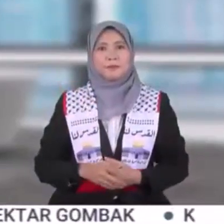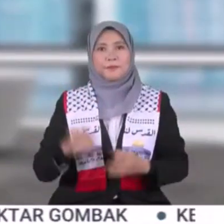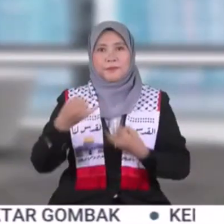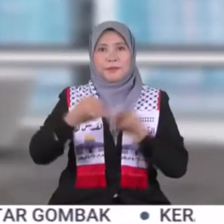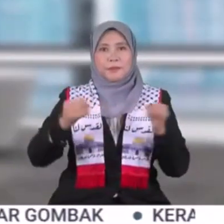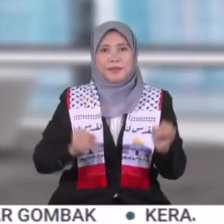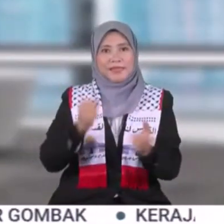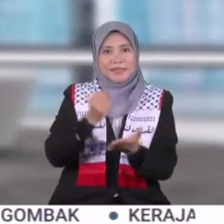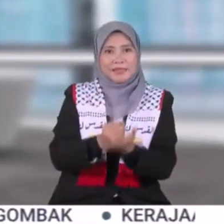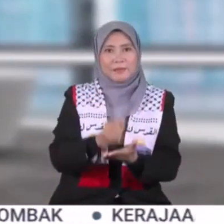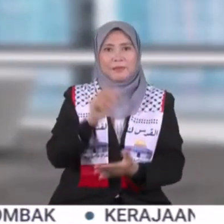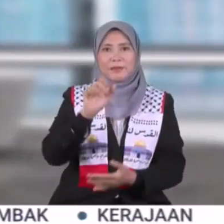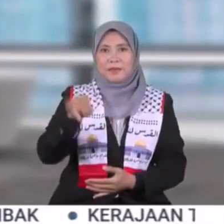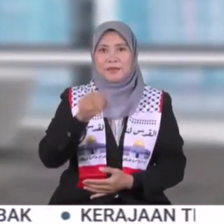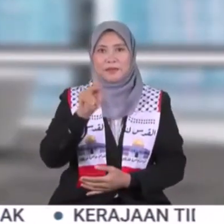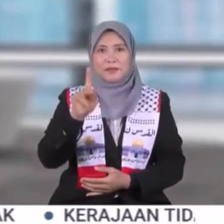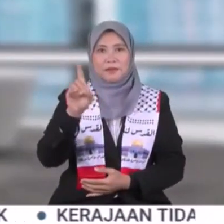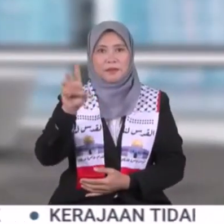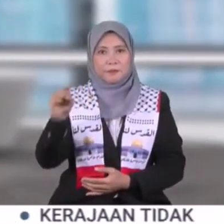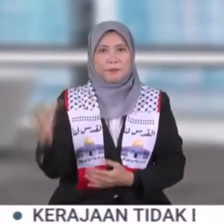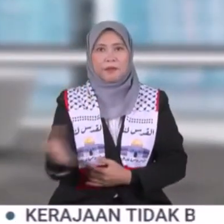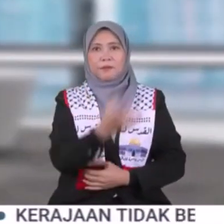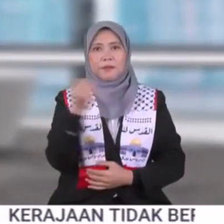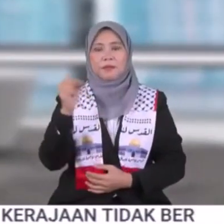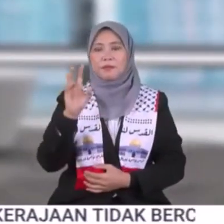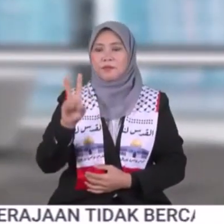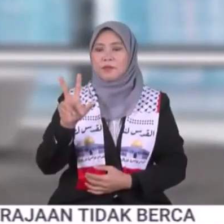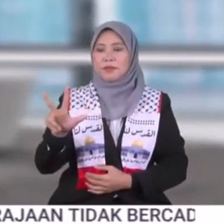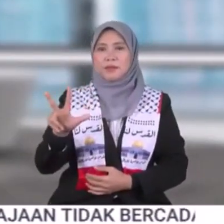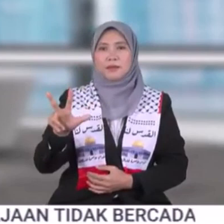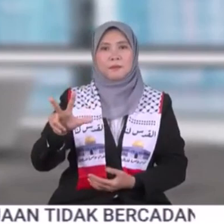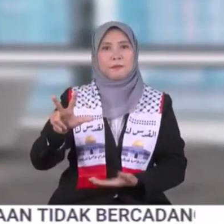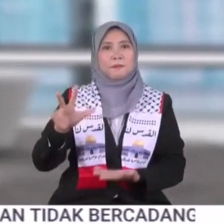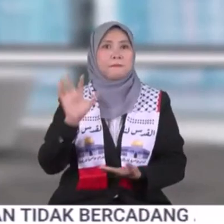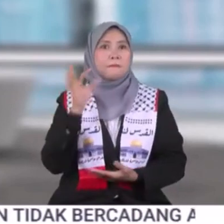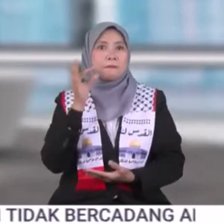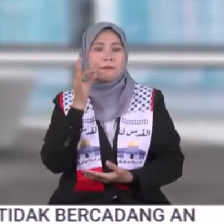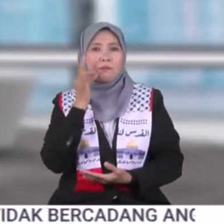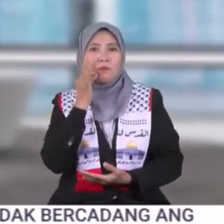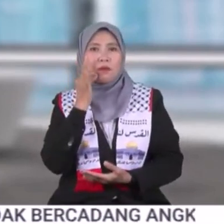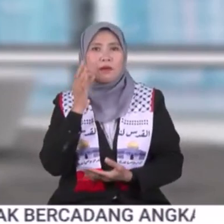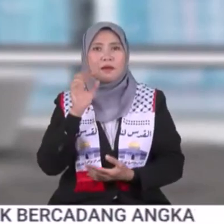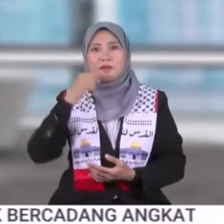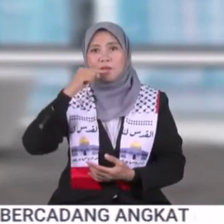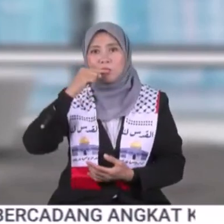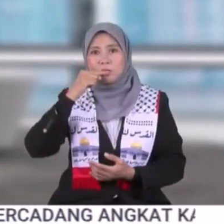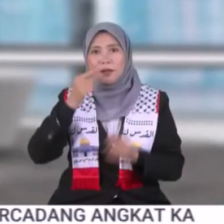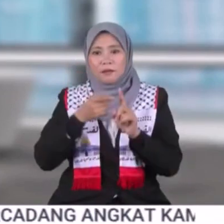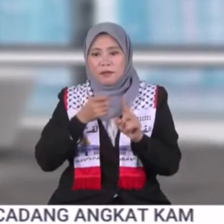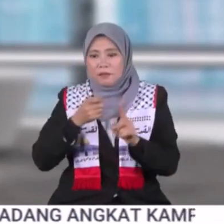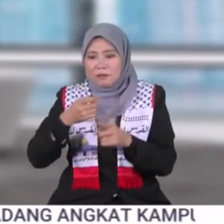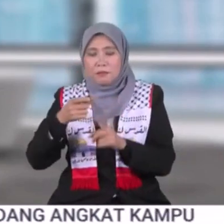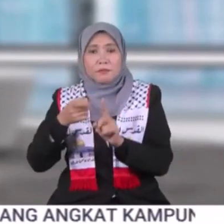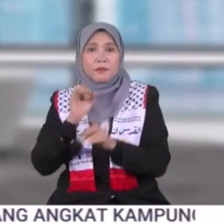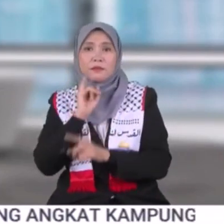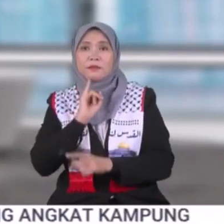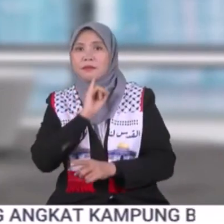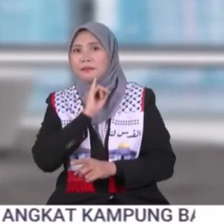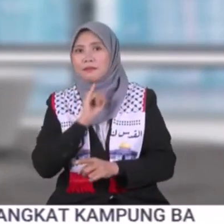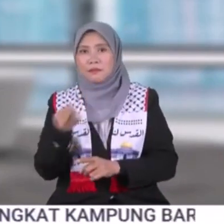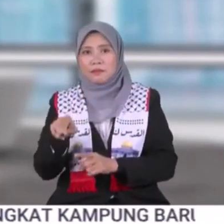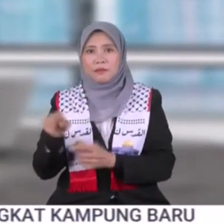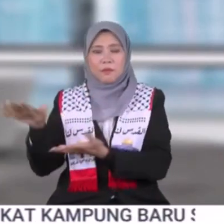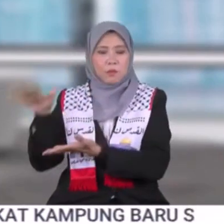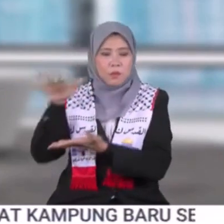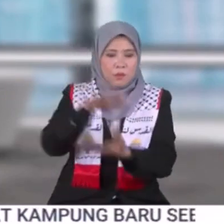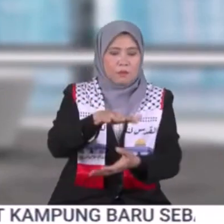jabatan kastam diraja Malaysia jkdm merampas 73 pek buah kurma dicaki produk dari Israel dalam satu serbuan